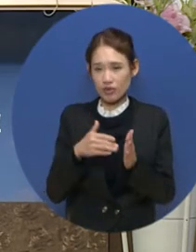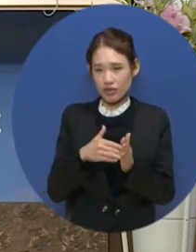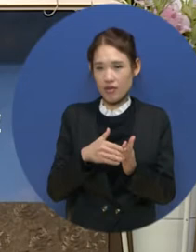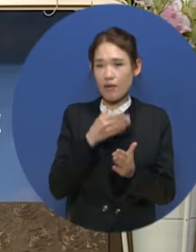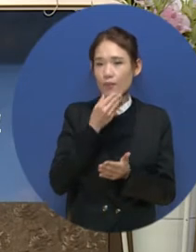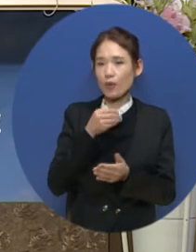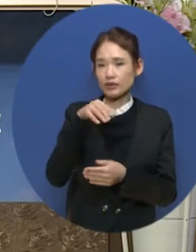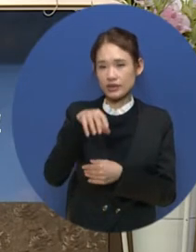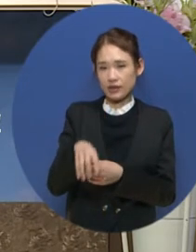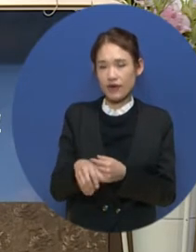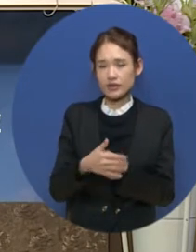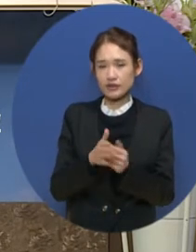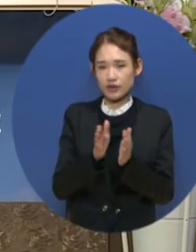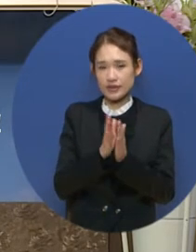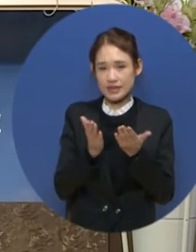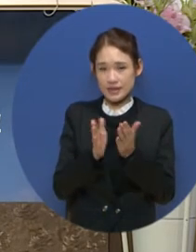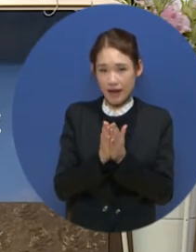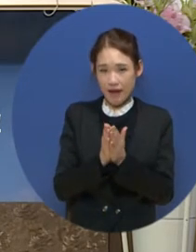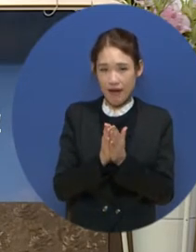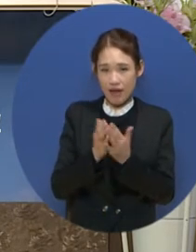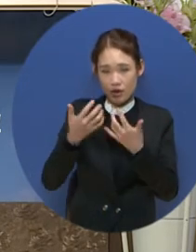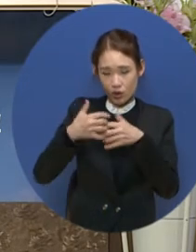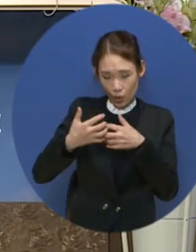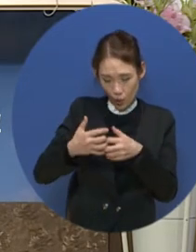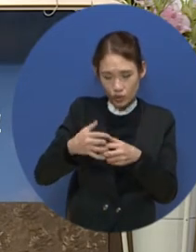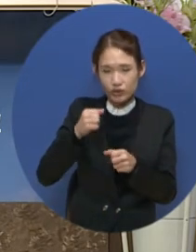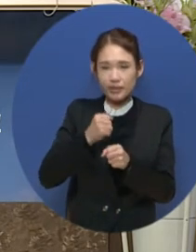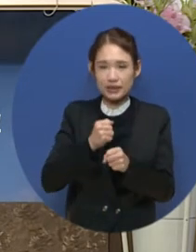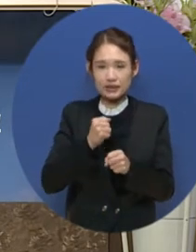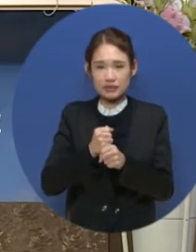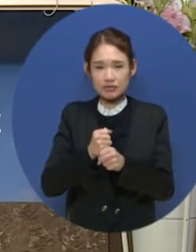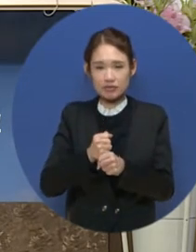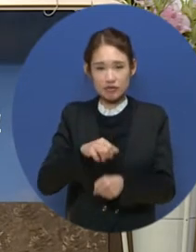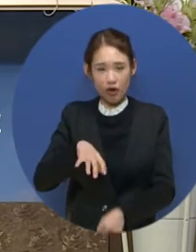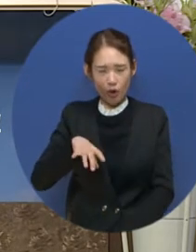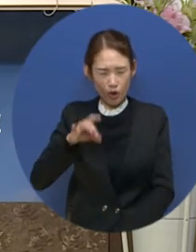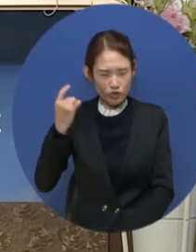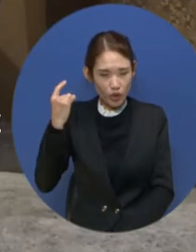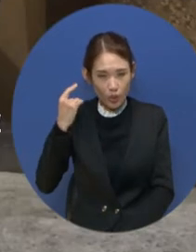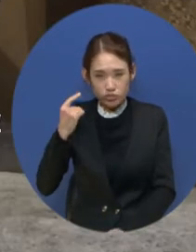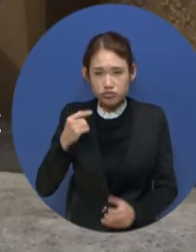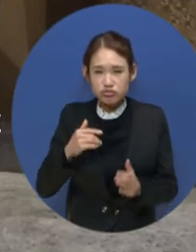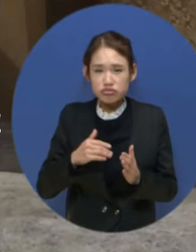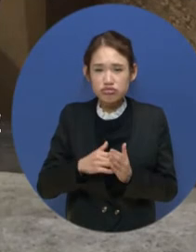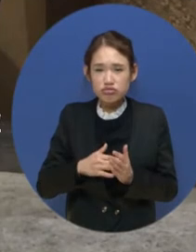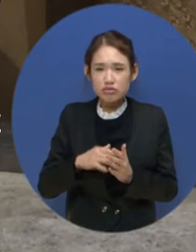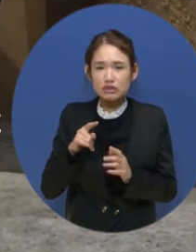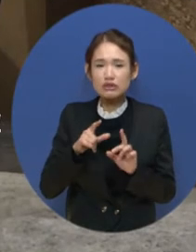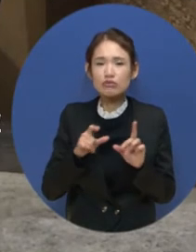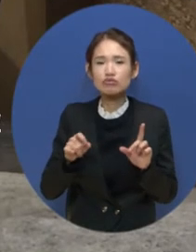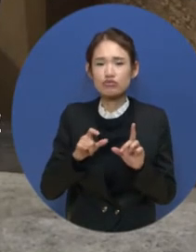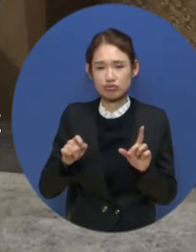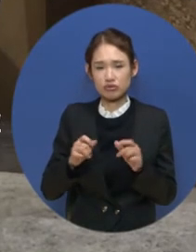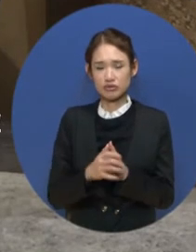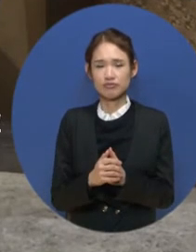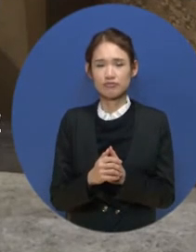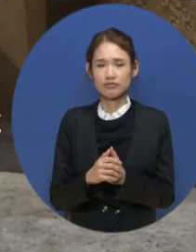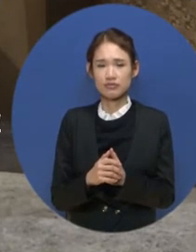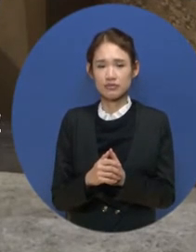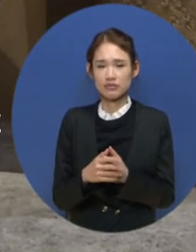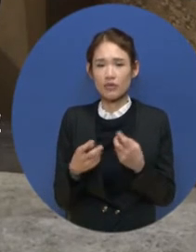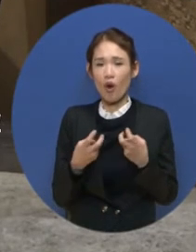복지관에서 이렇게 또 교재나 교구를 만들어서 어 하는 것은 처음 들었는데 위에서 으 뭐